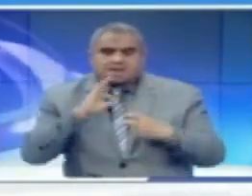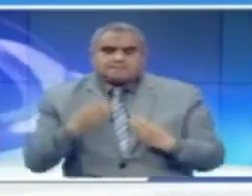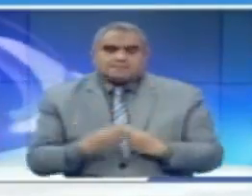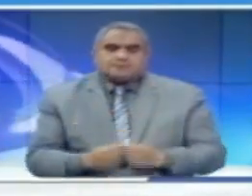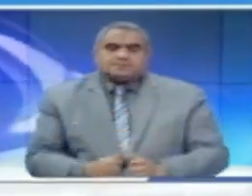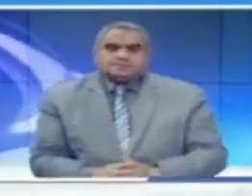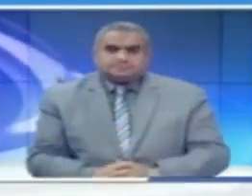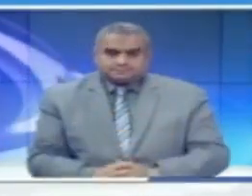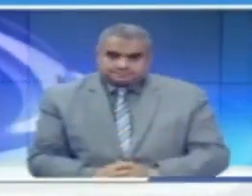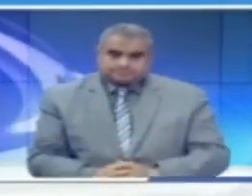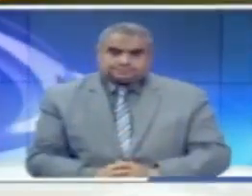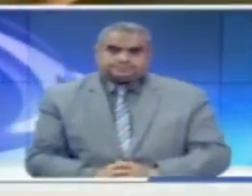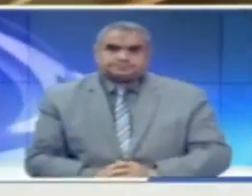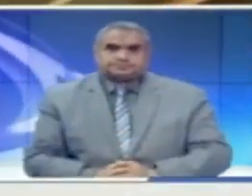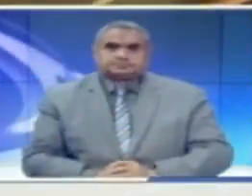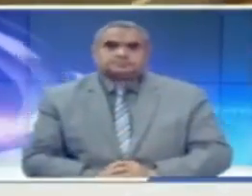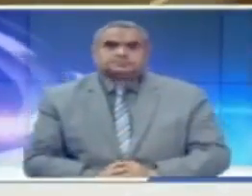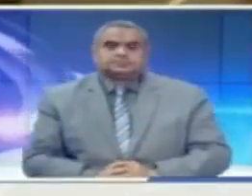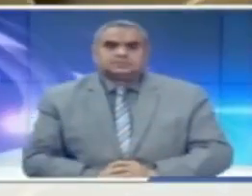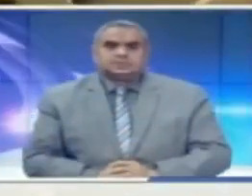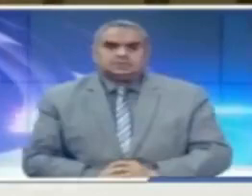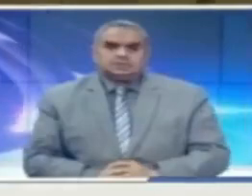الإرهاب.